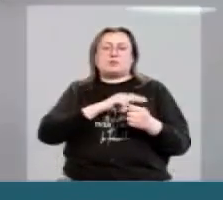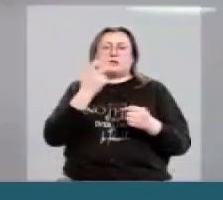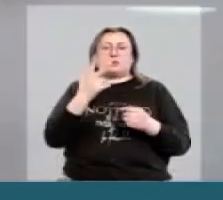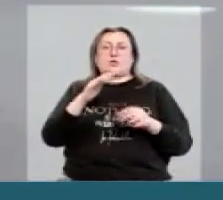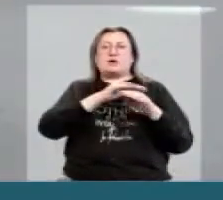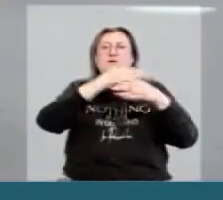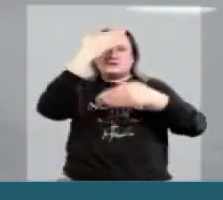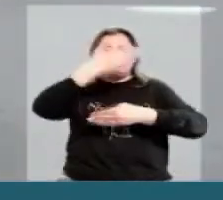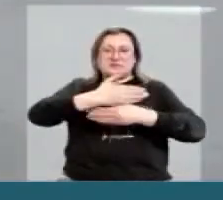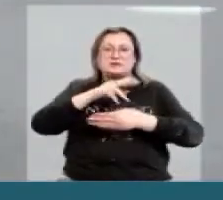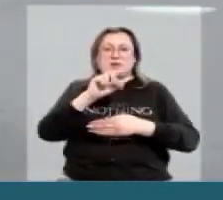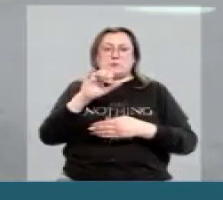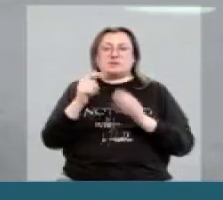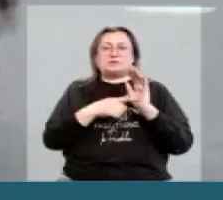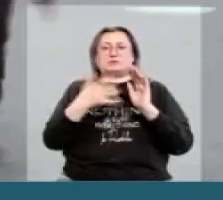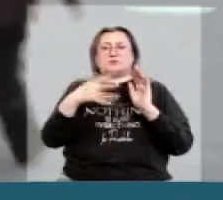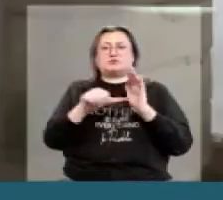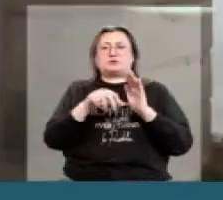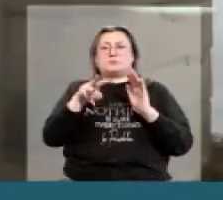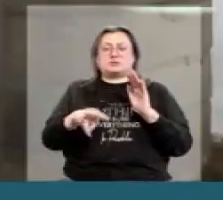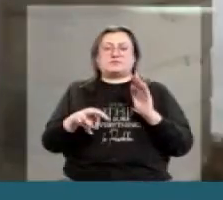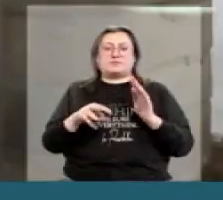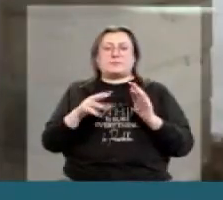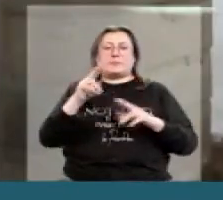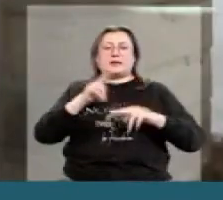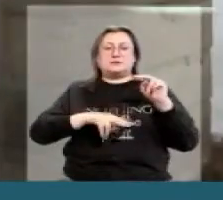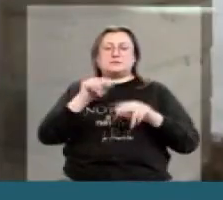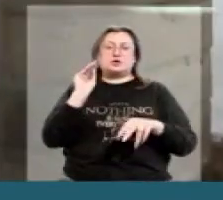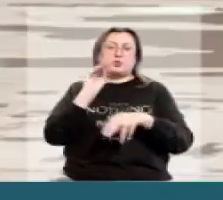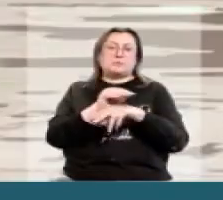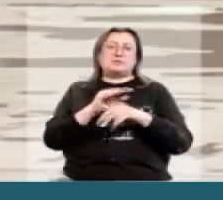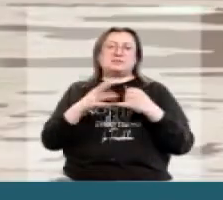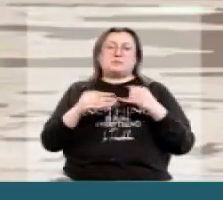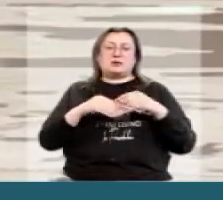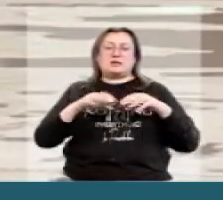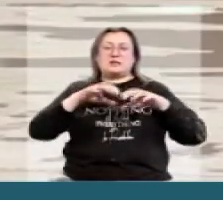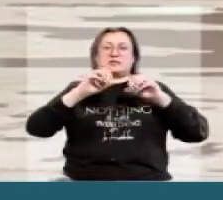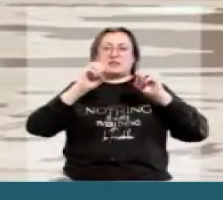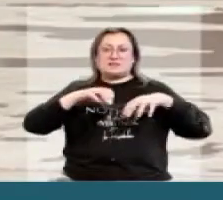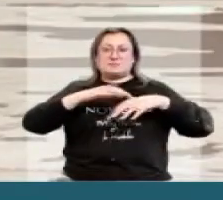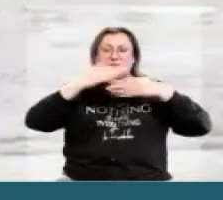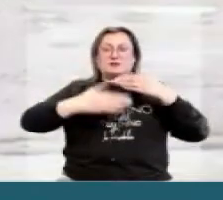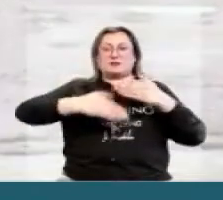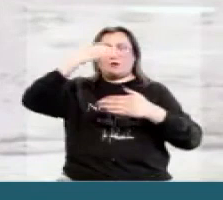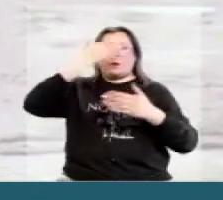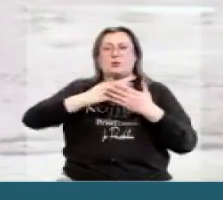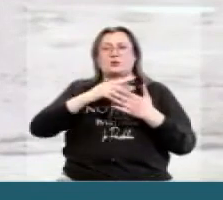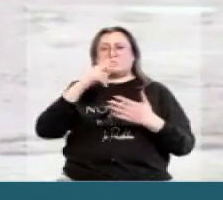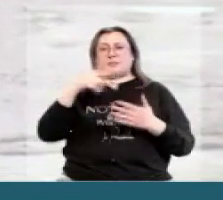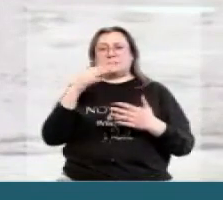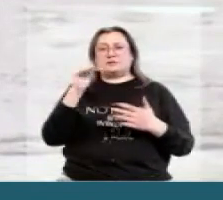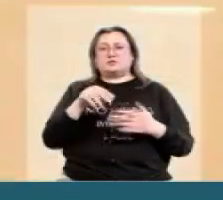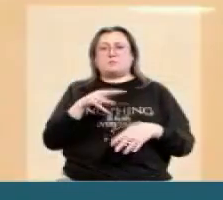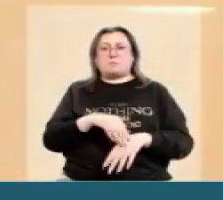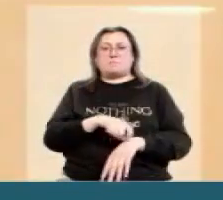трех дамбах общей протяженностью 756 метров, возведены дополнительные земляные насыпи протяженностью около 2,5